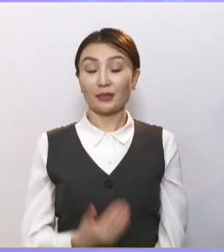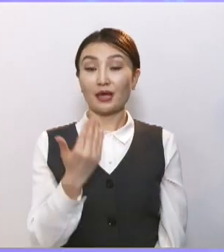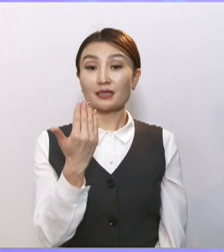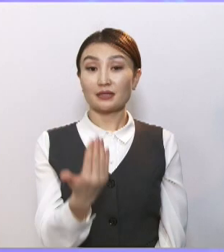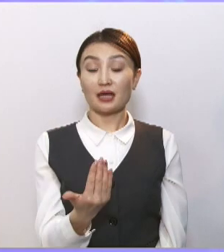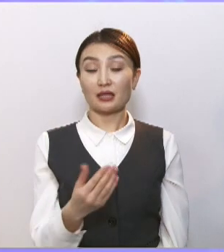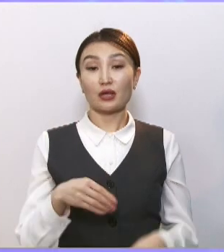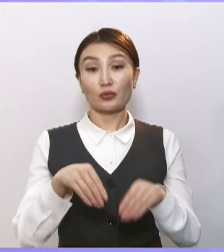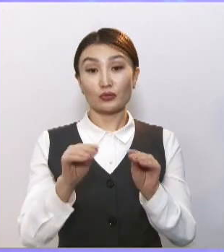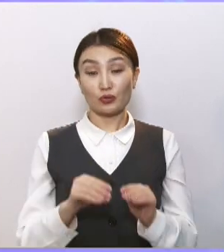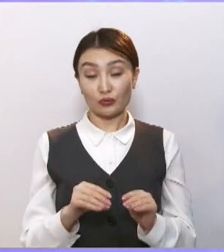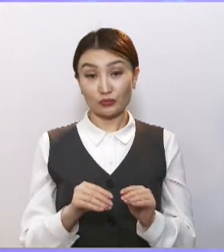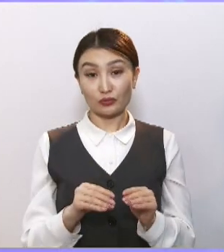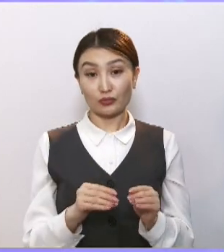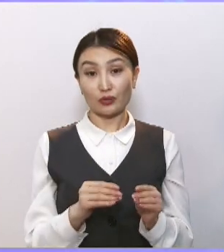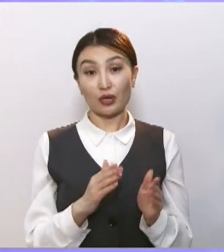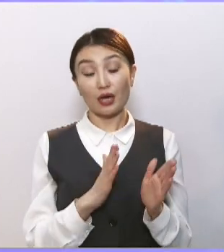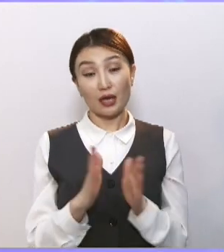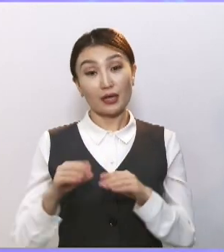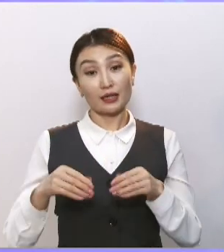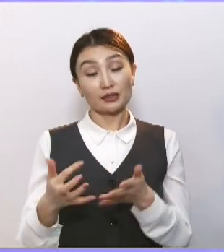Сен төшөгүңдү жыйнайсыңбы?